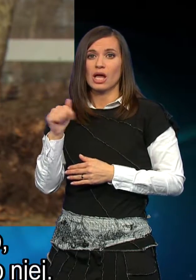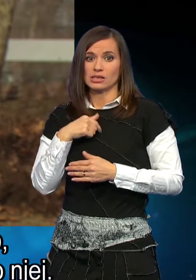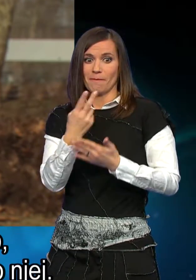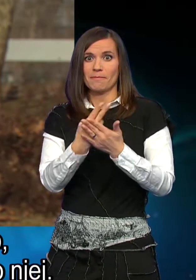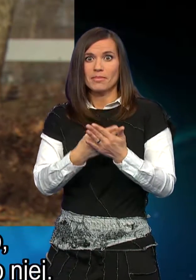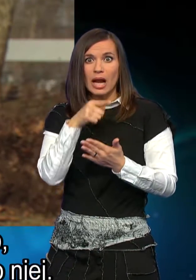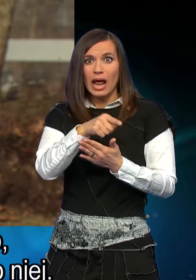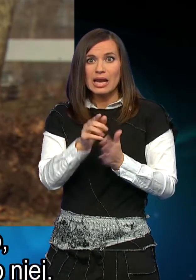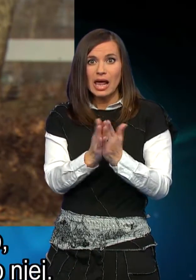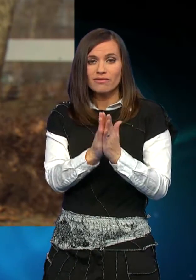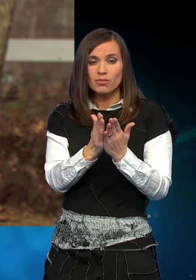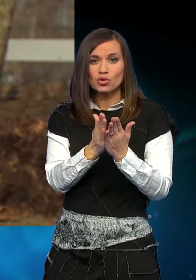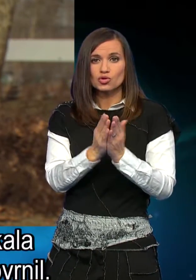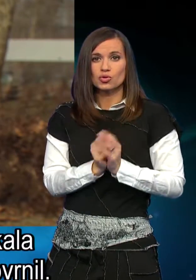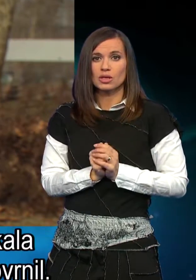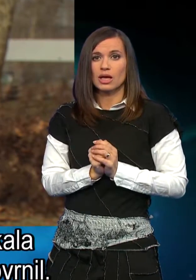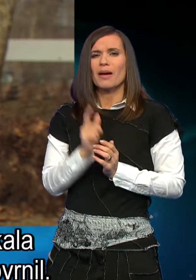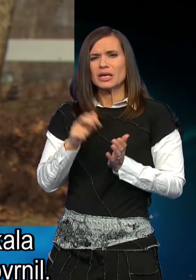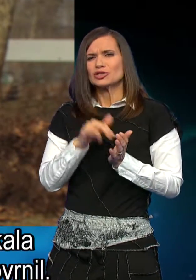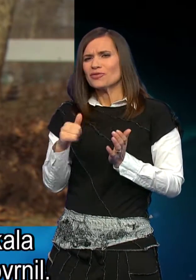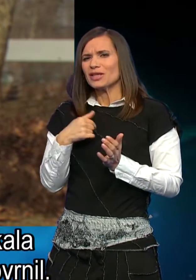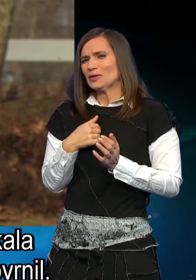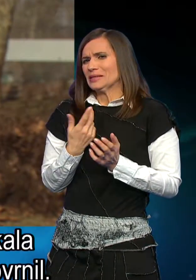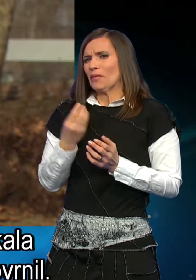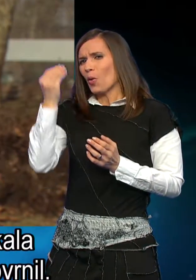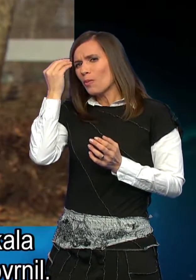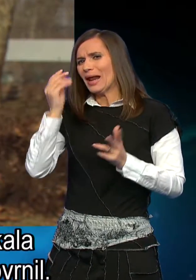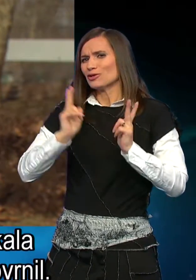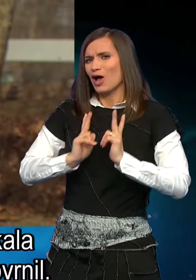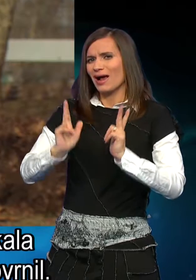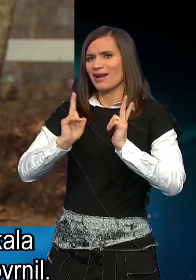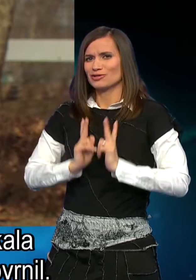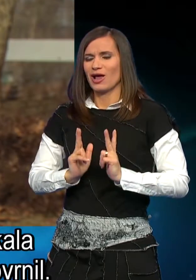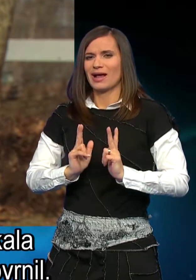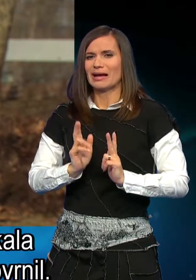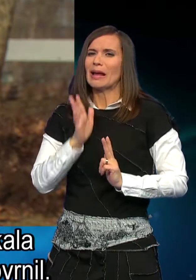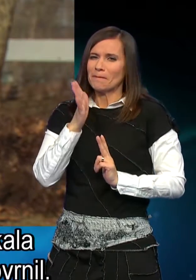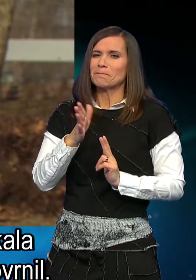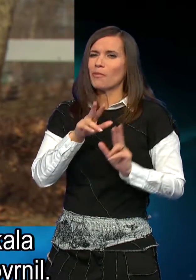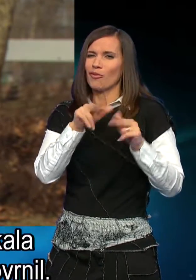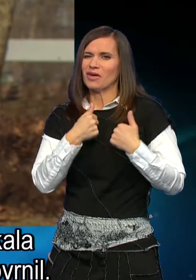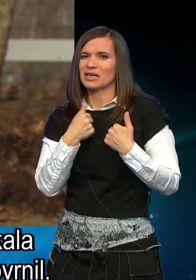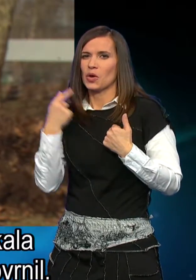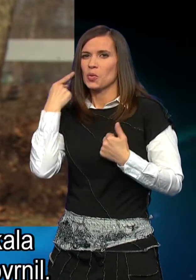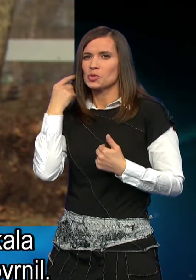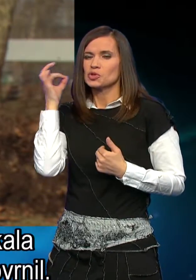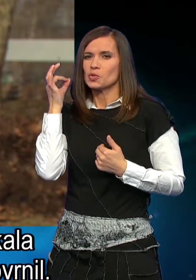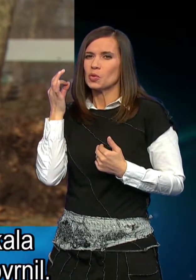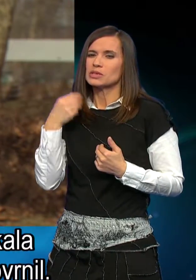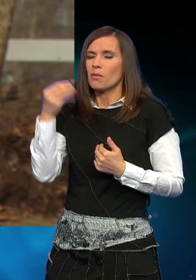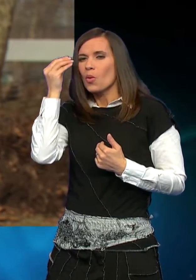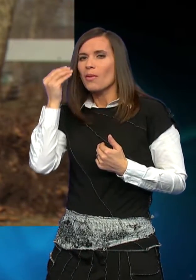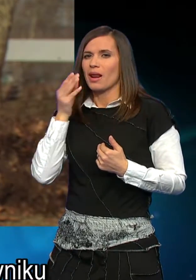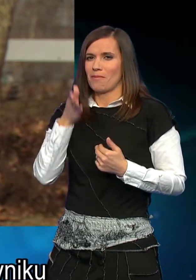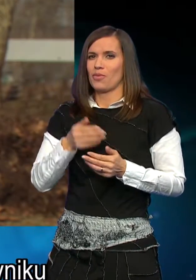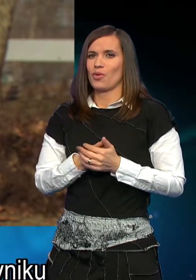tej knjigi o otosklerozi. Vendar sem še vseeno čakala in upala, se še povrnil sluh, se še bo, tako.